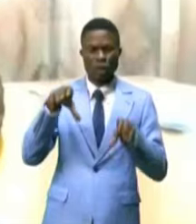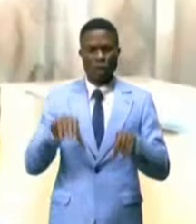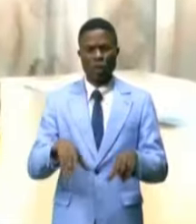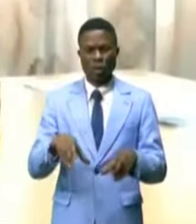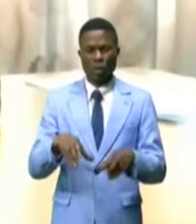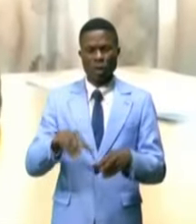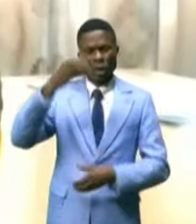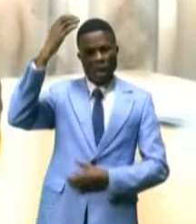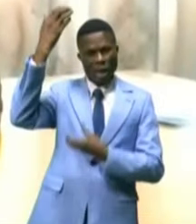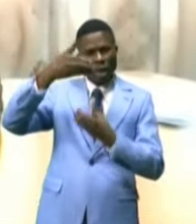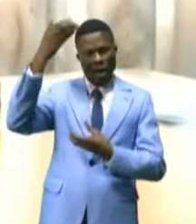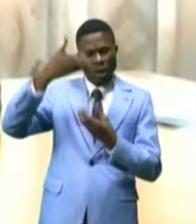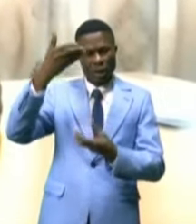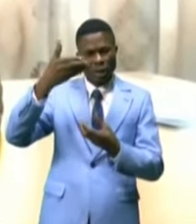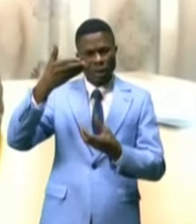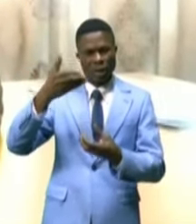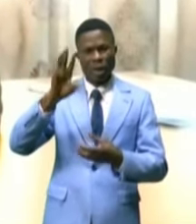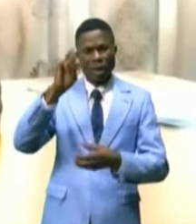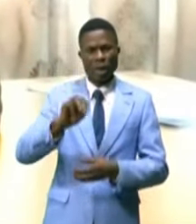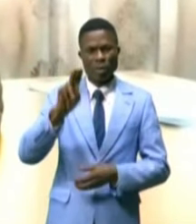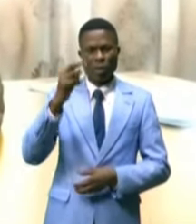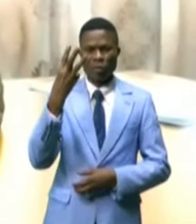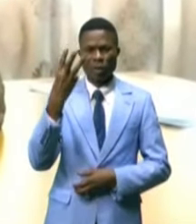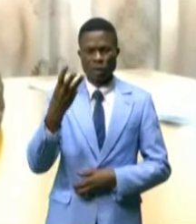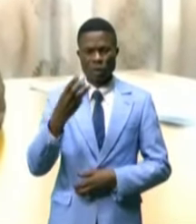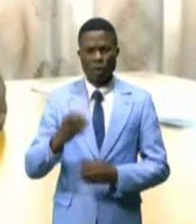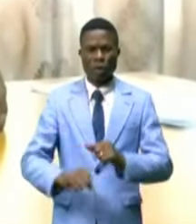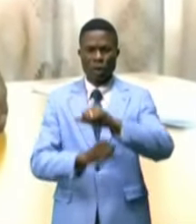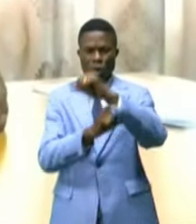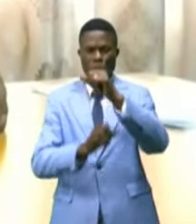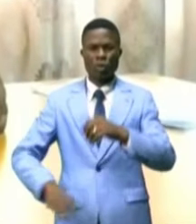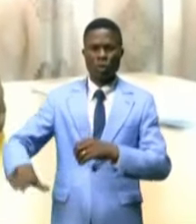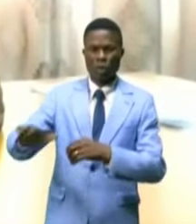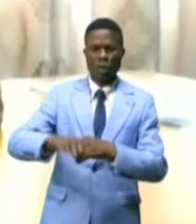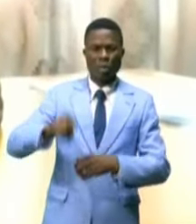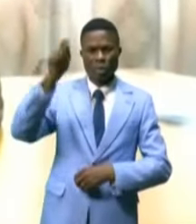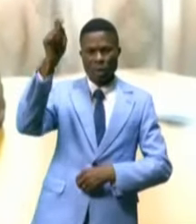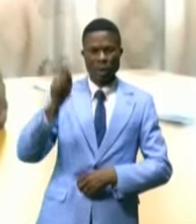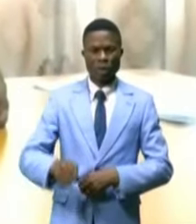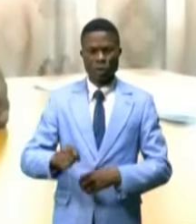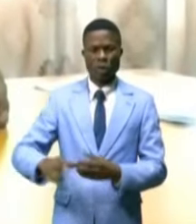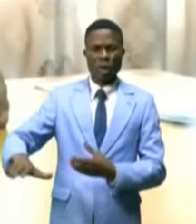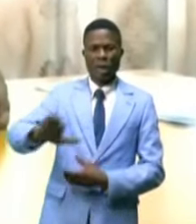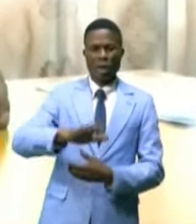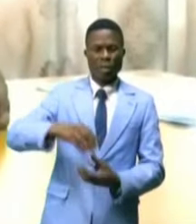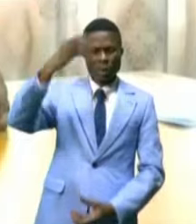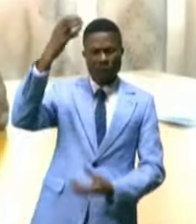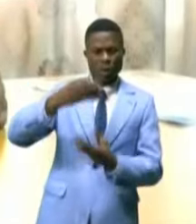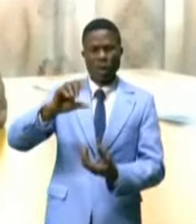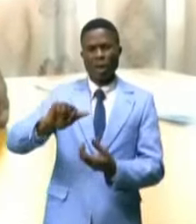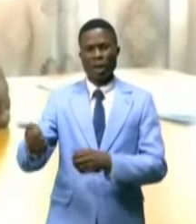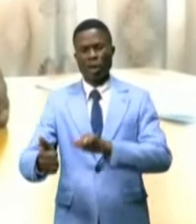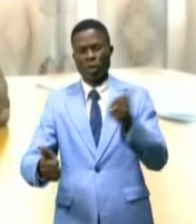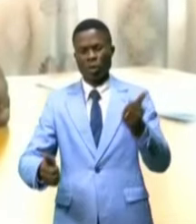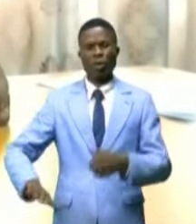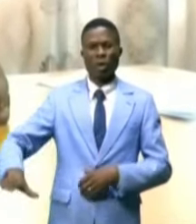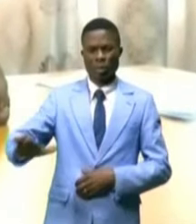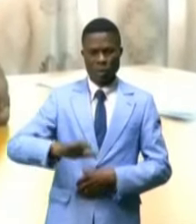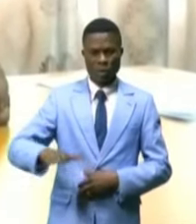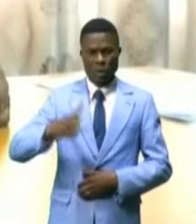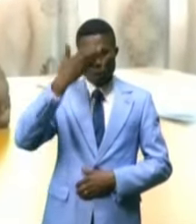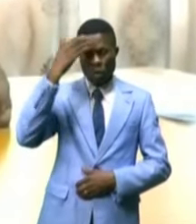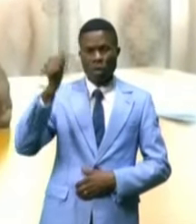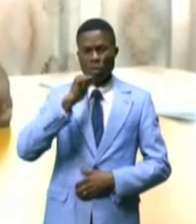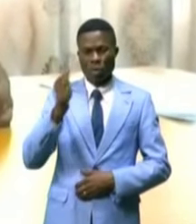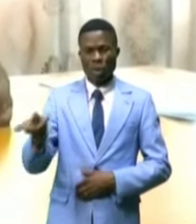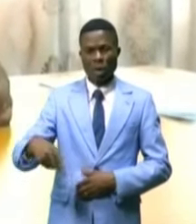rebelles M23 soutenus par les Rwandais et ses alliés. Sans oublier ceux de la